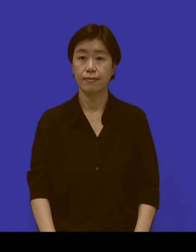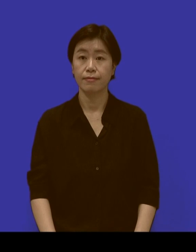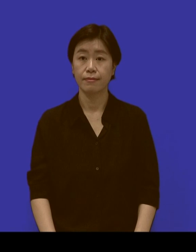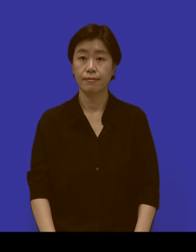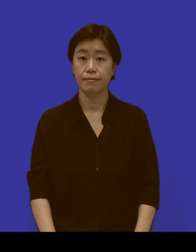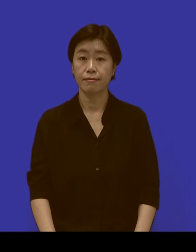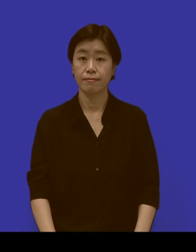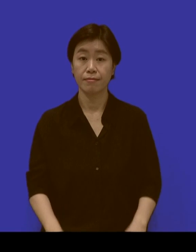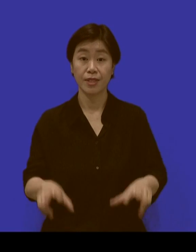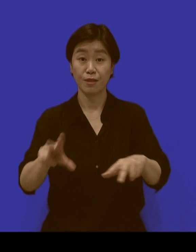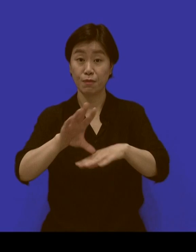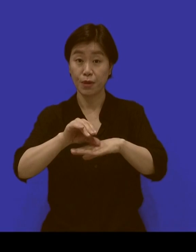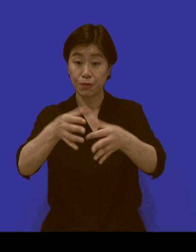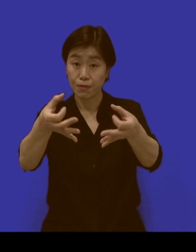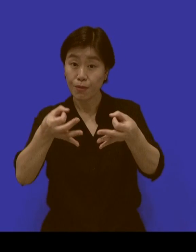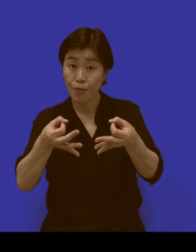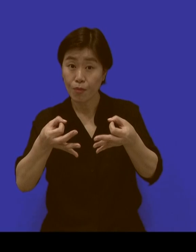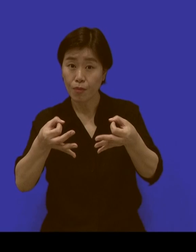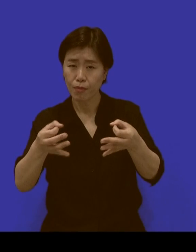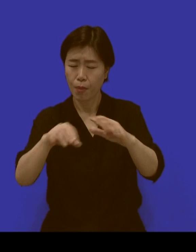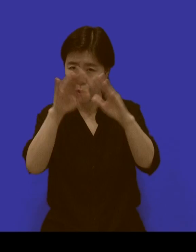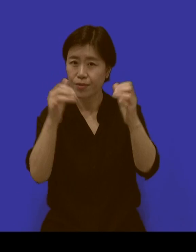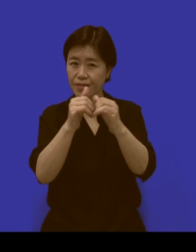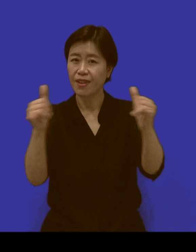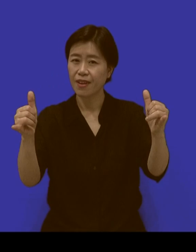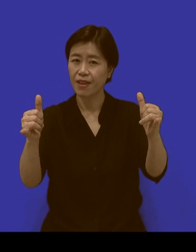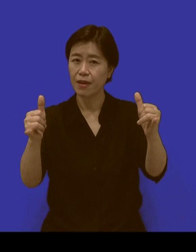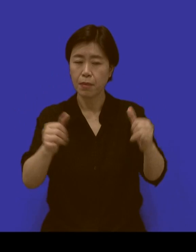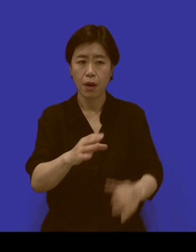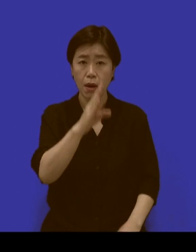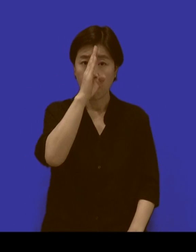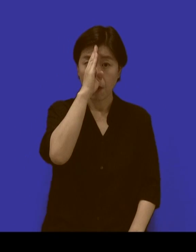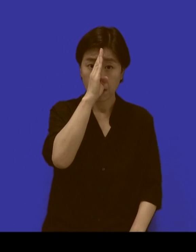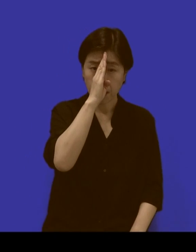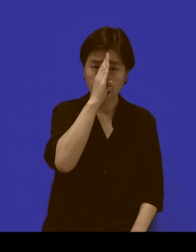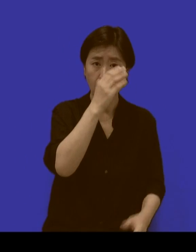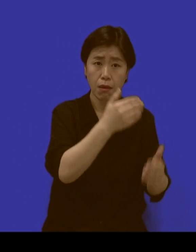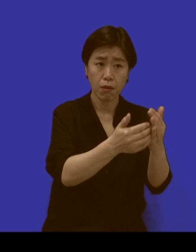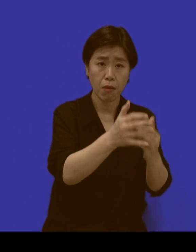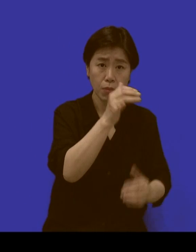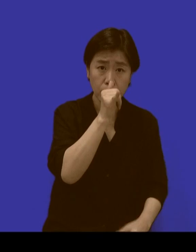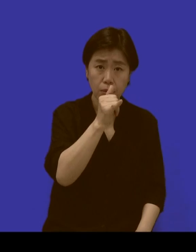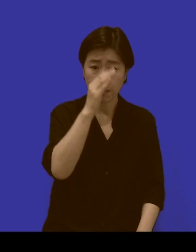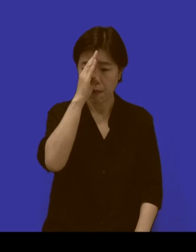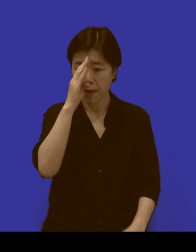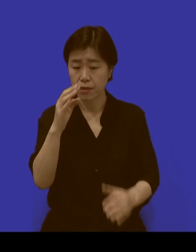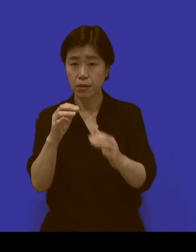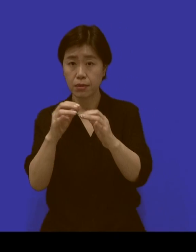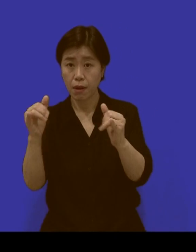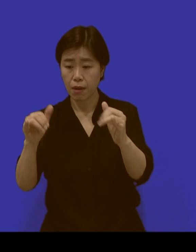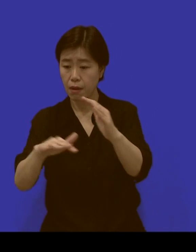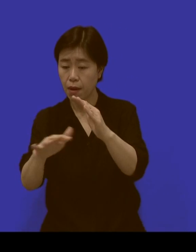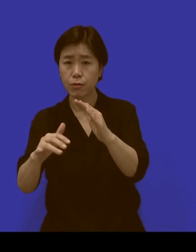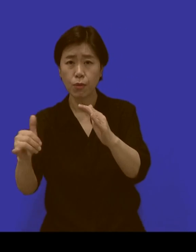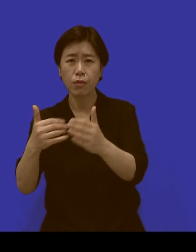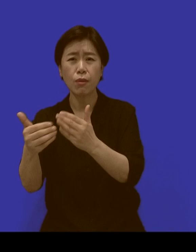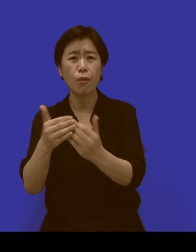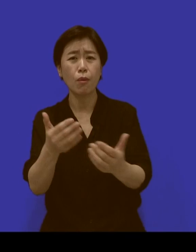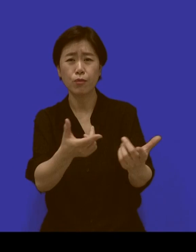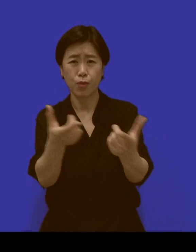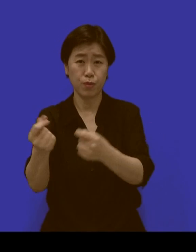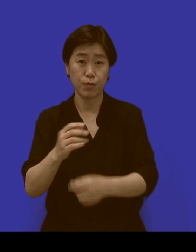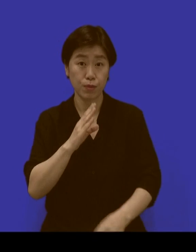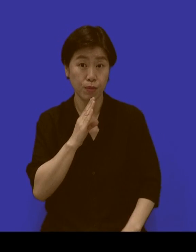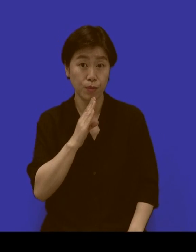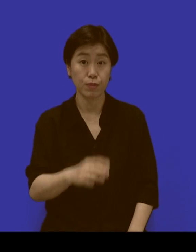이 방송 보고 계실 모든 분들이 환자이고 환자의 가족들 아니겠어요? 맞습니다. 환자가 아닌 사람 없고 환자의 가족이 아닌 사람이